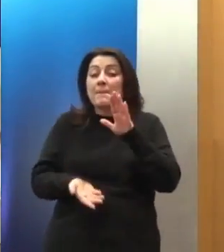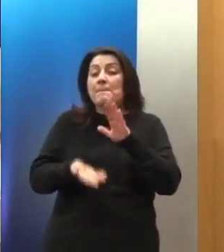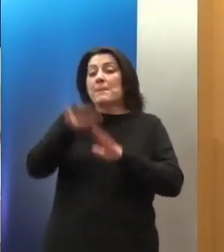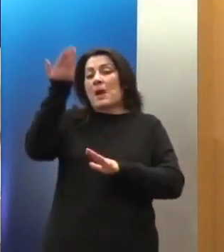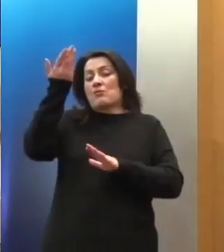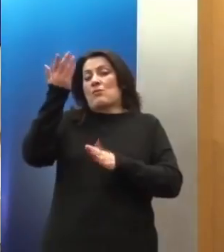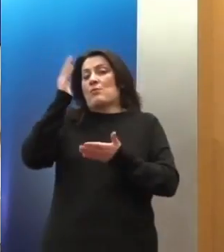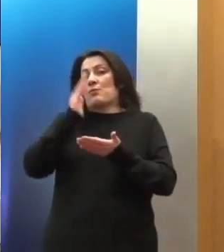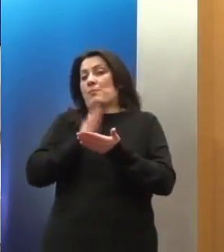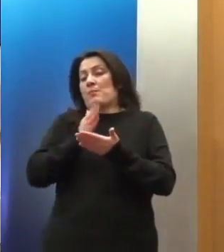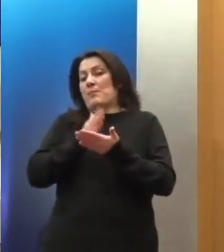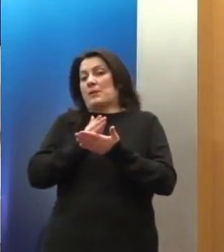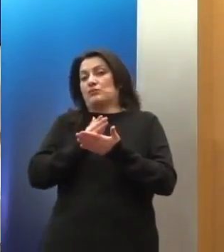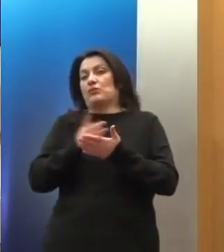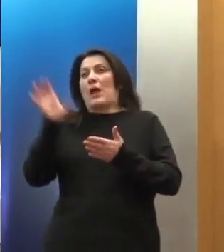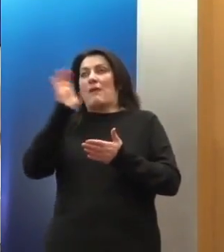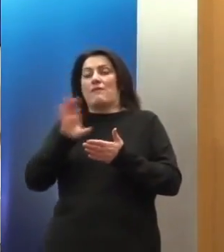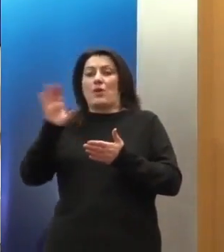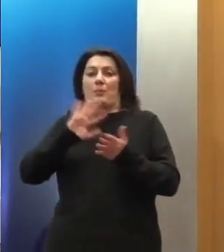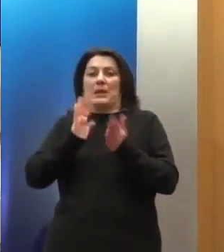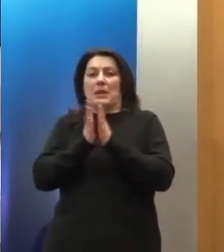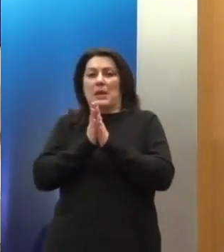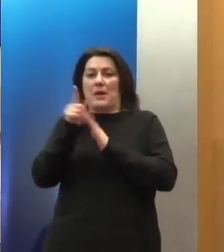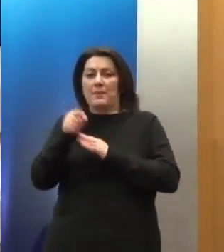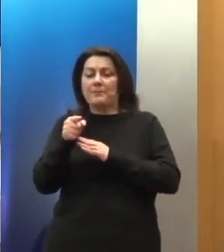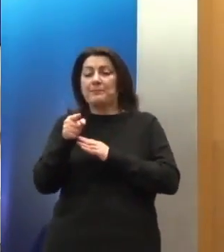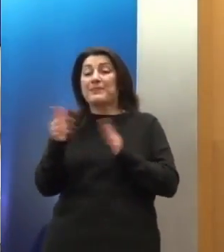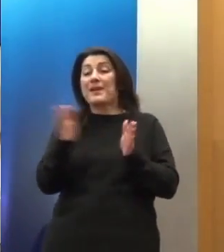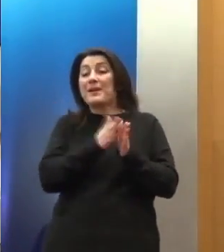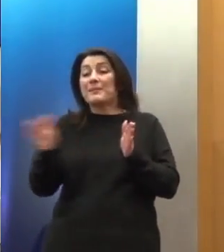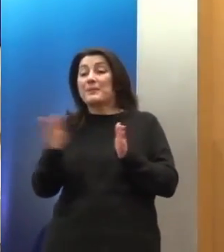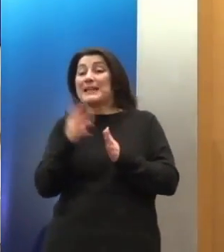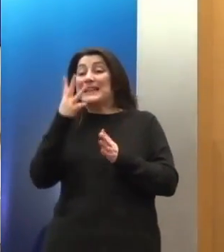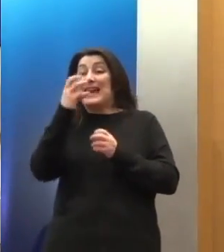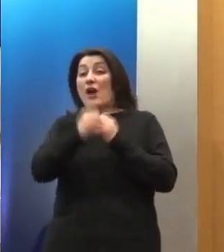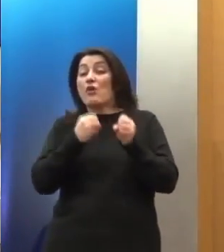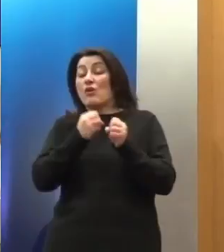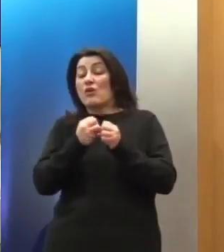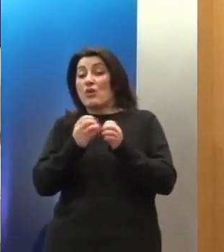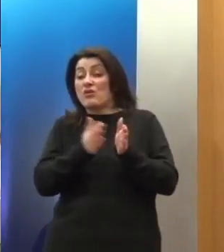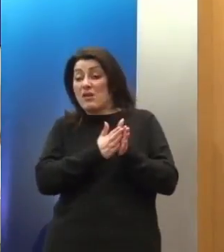ευρωπαϊκό για περισσότερο διάστημα από 3 χρόνια